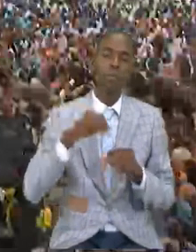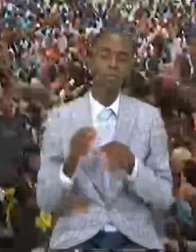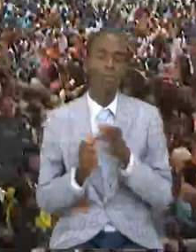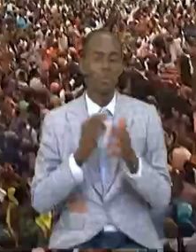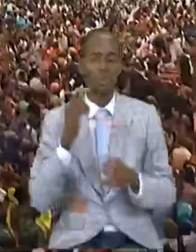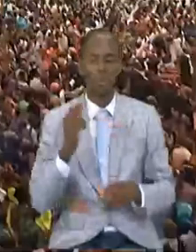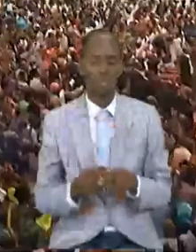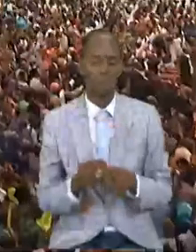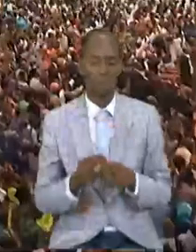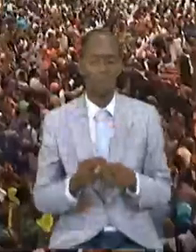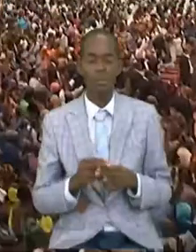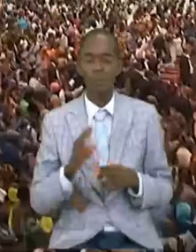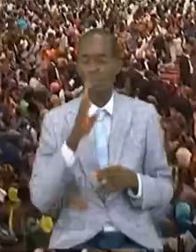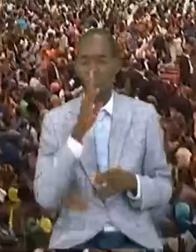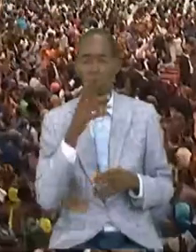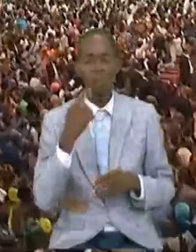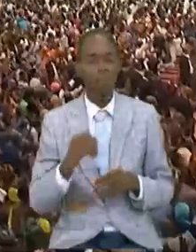premier.